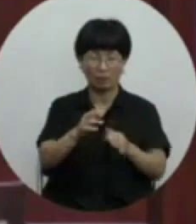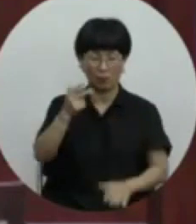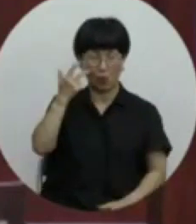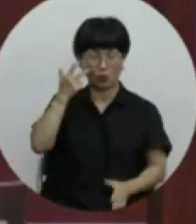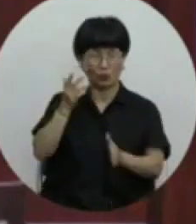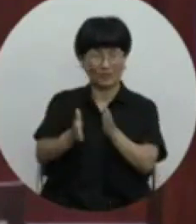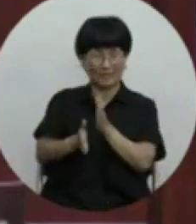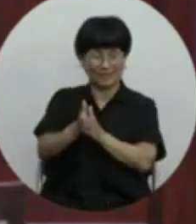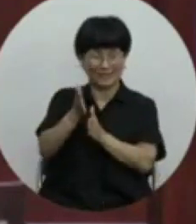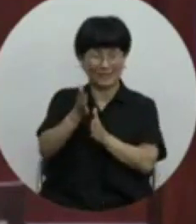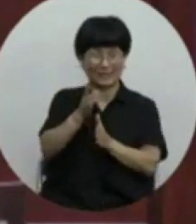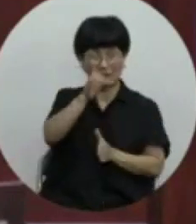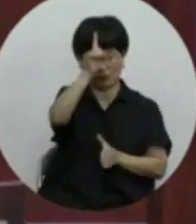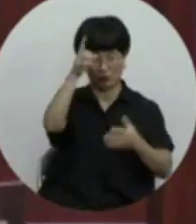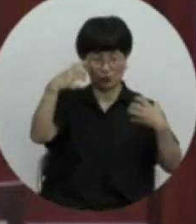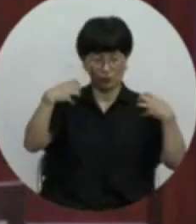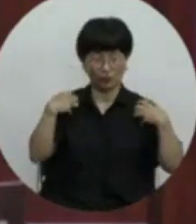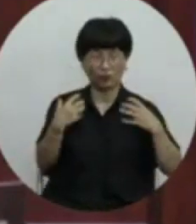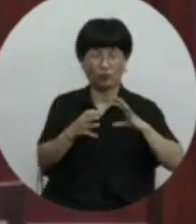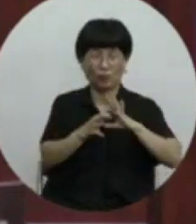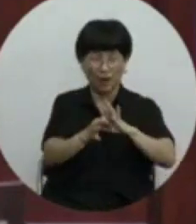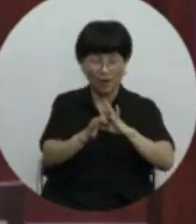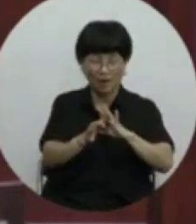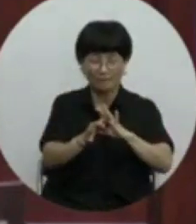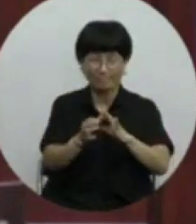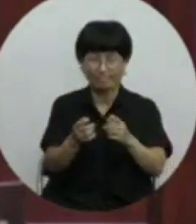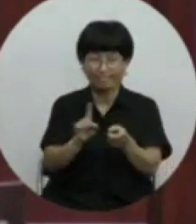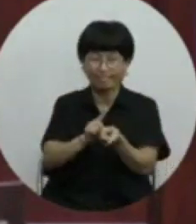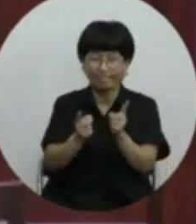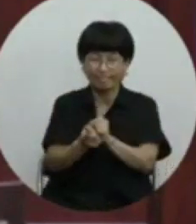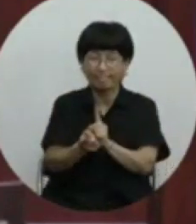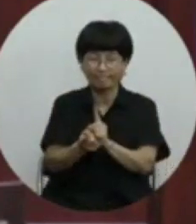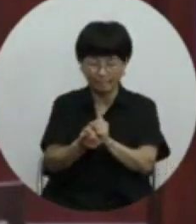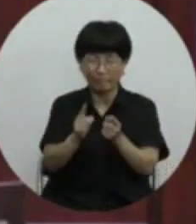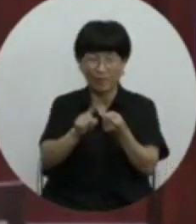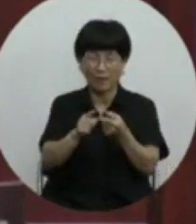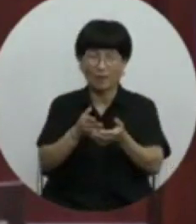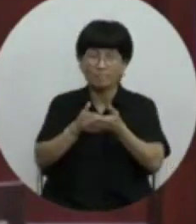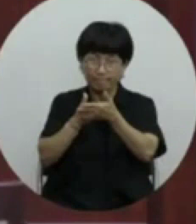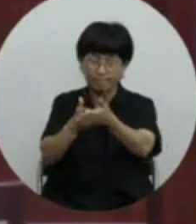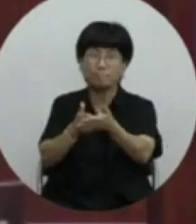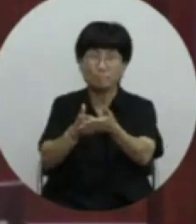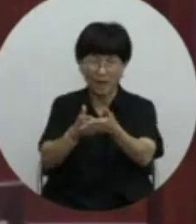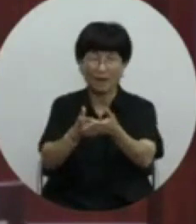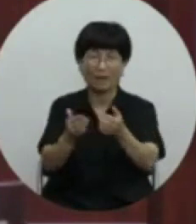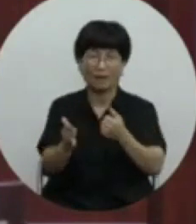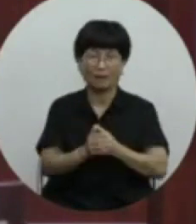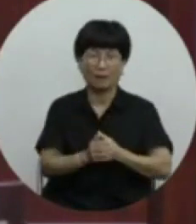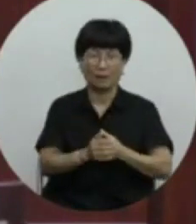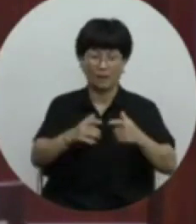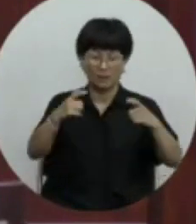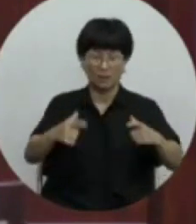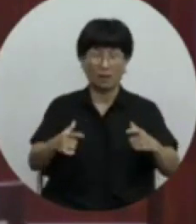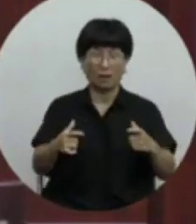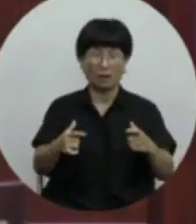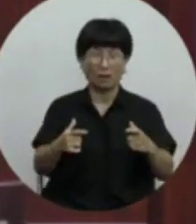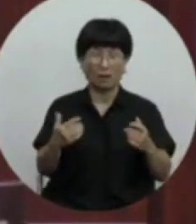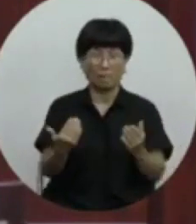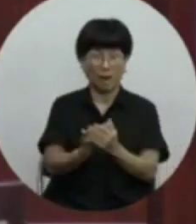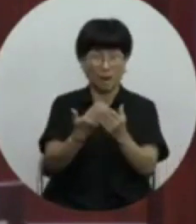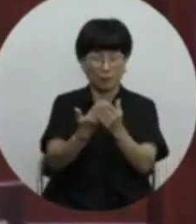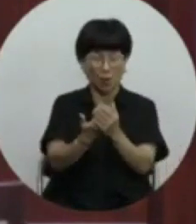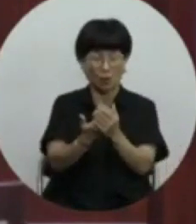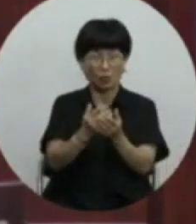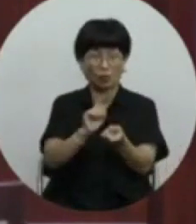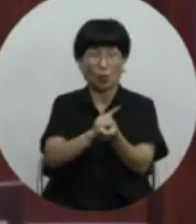중앙정부와 기업의 상생방안을 요구하였고 여주시 지역발전협의와 지원 확대의